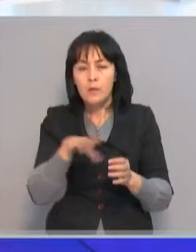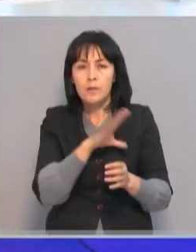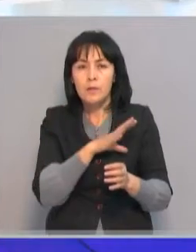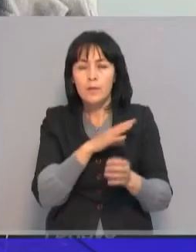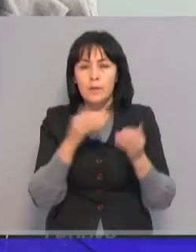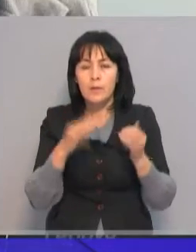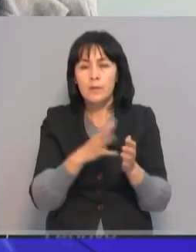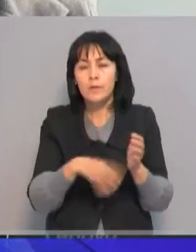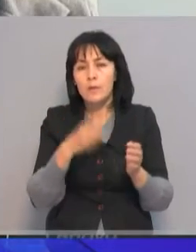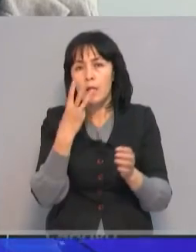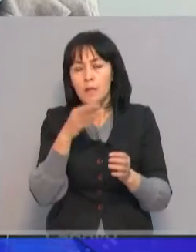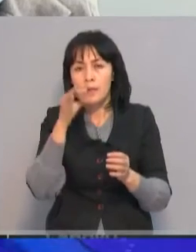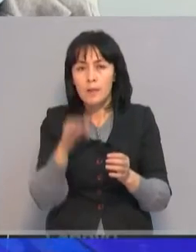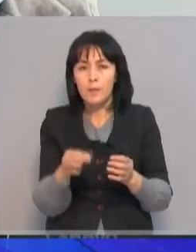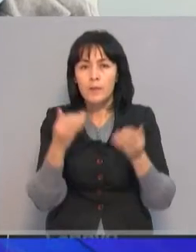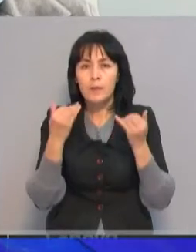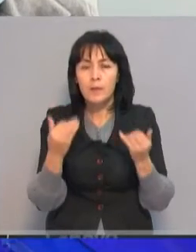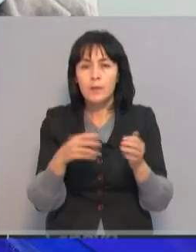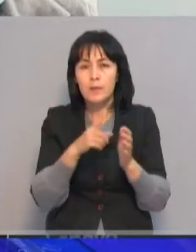составит 93%.